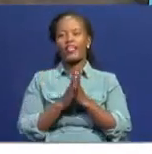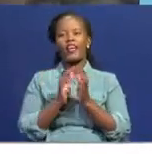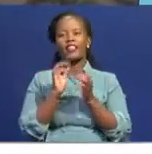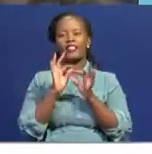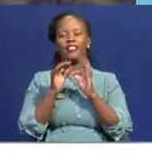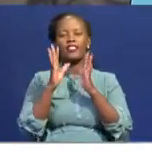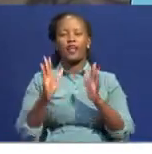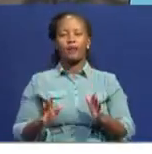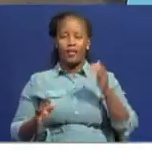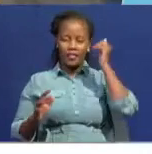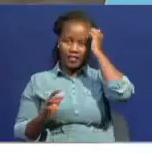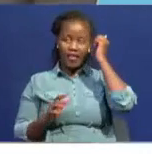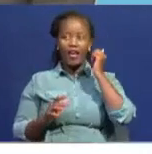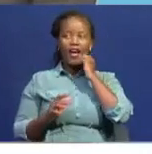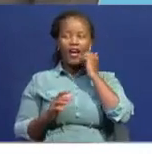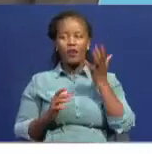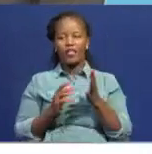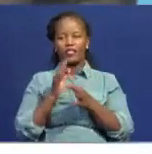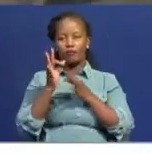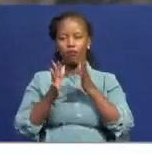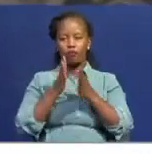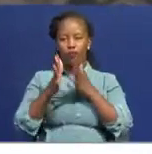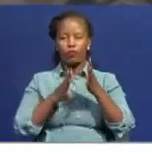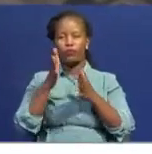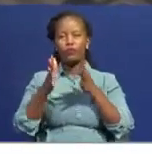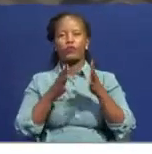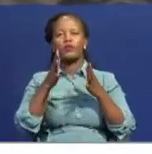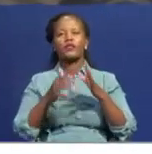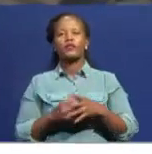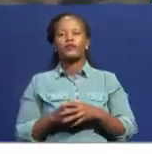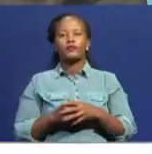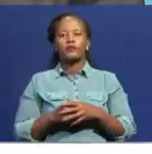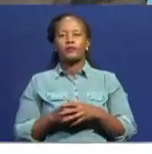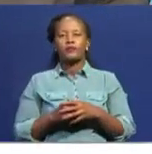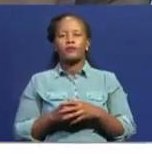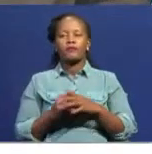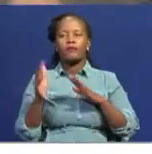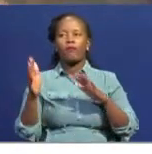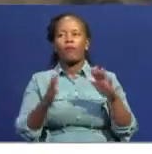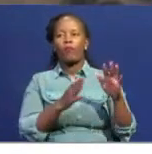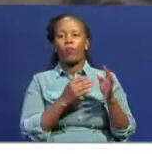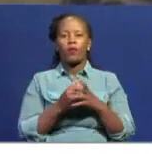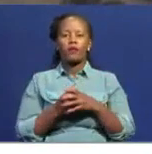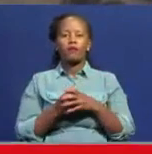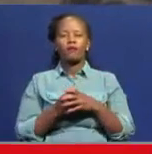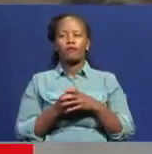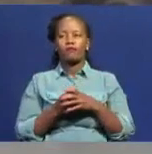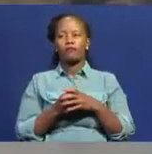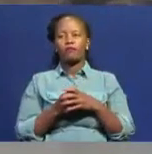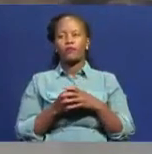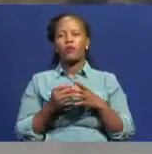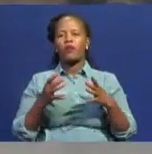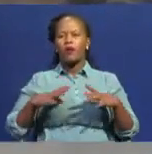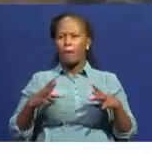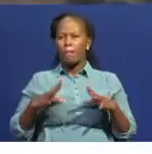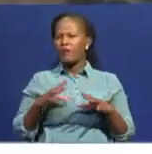Ann Wangeshi ambaye anatupa taarifa hizi kwa lugha ya ishara. Na mtazamaji, kwenye makala ya kazi ni kazi, kwa wasiopenda